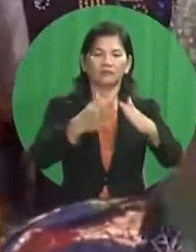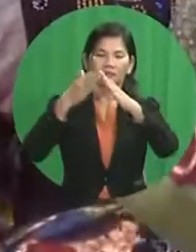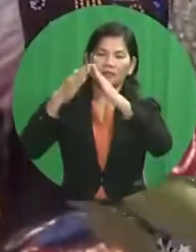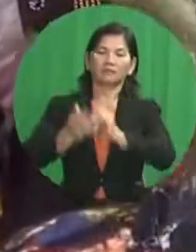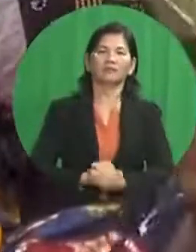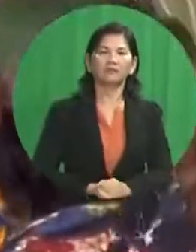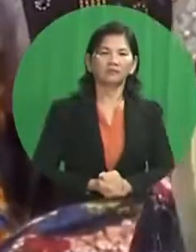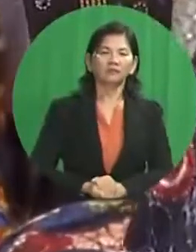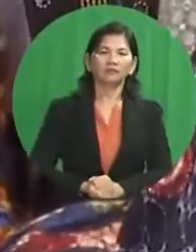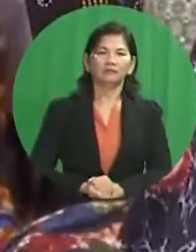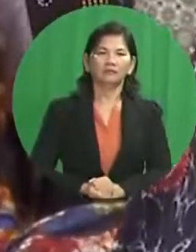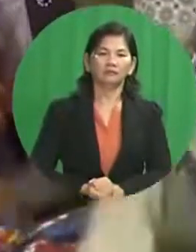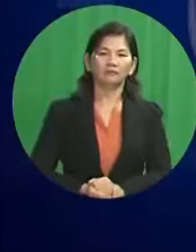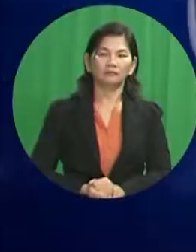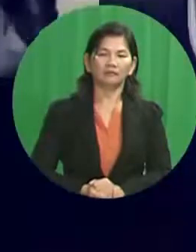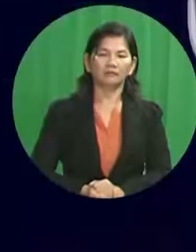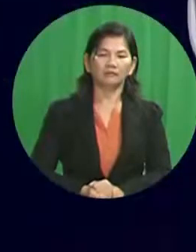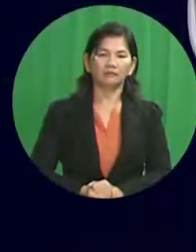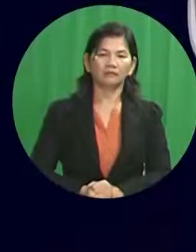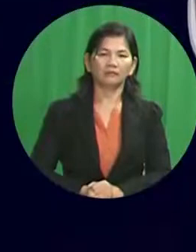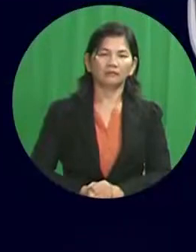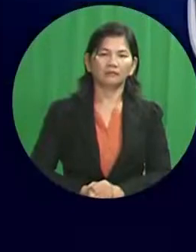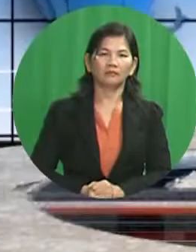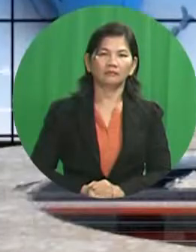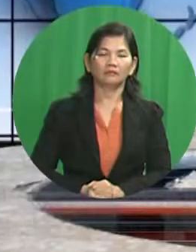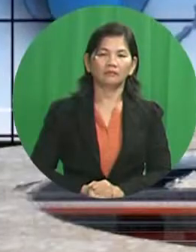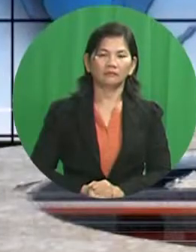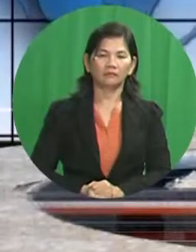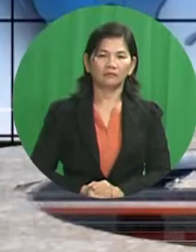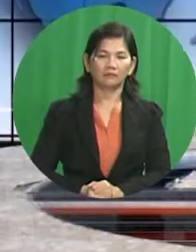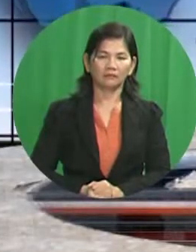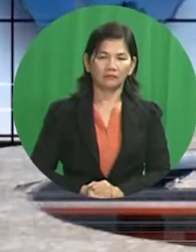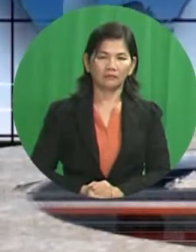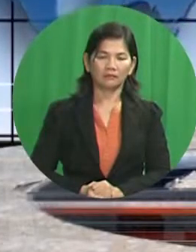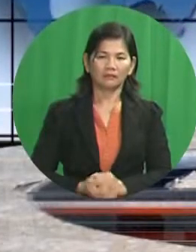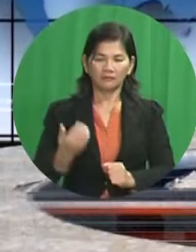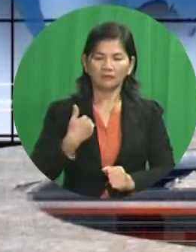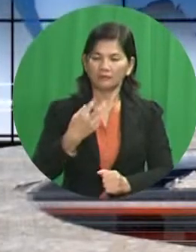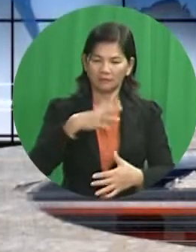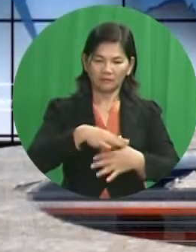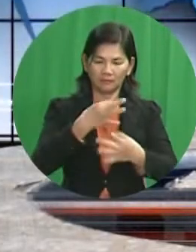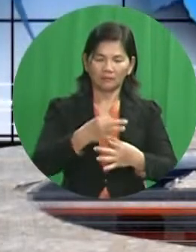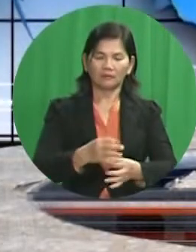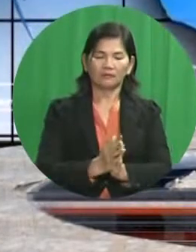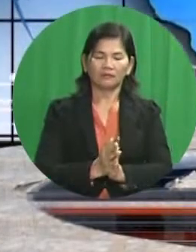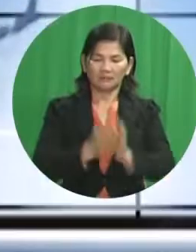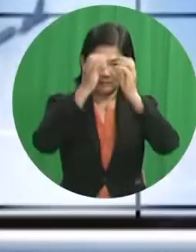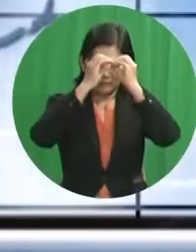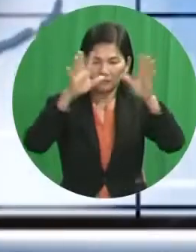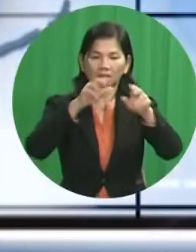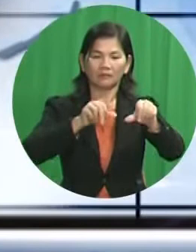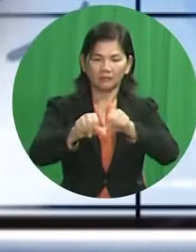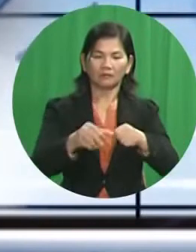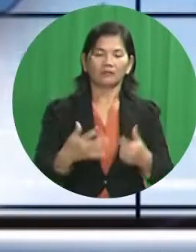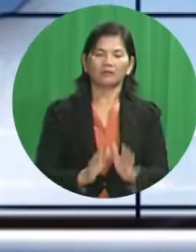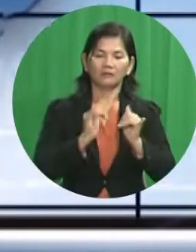ប់យើងងាកទៅចាប់អារម្មណ៍ព័ត៌មានជាបន្តទៅទៀតនេះដែរ